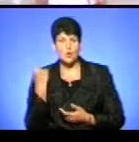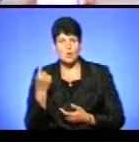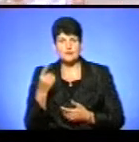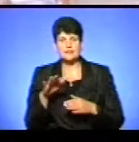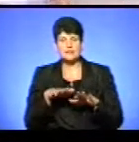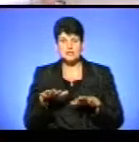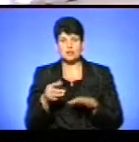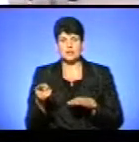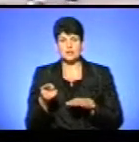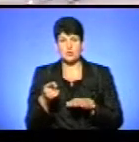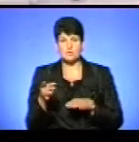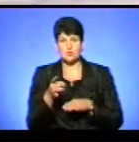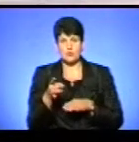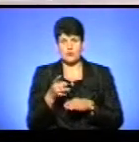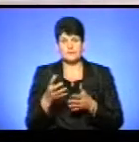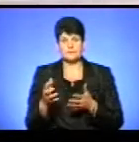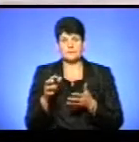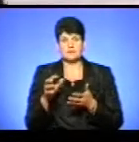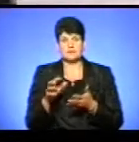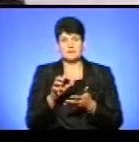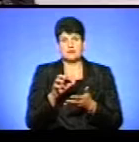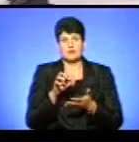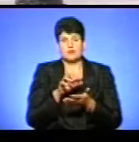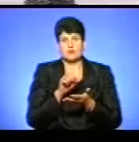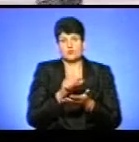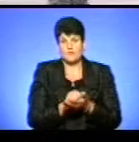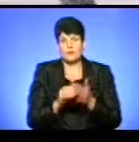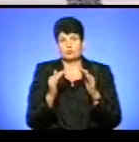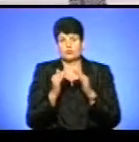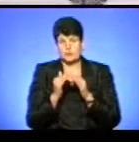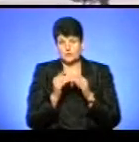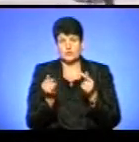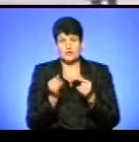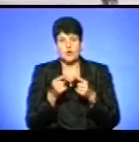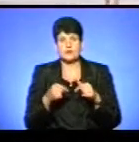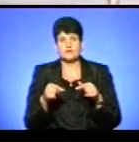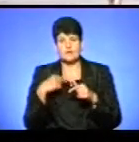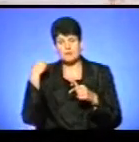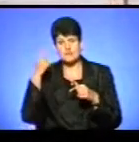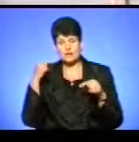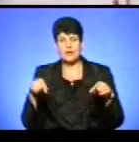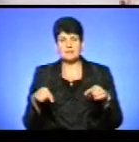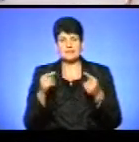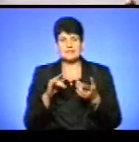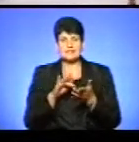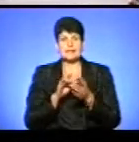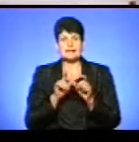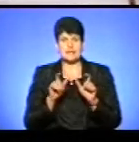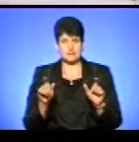Тернопільського району винайняли будинок, в якому організували так званий психореабілітаційний